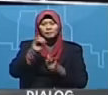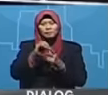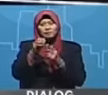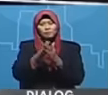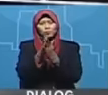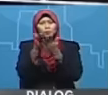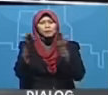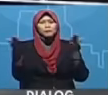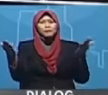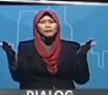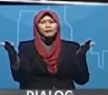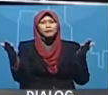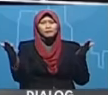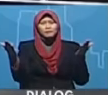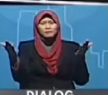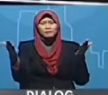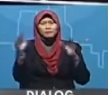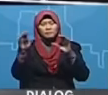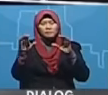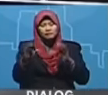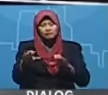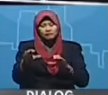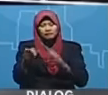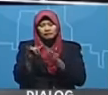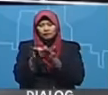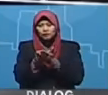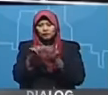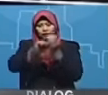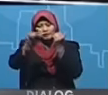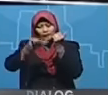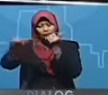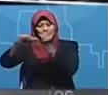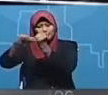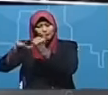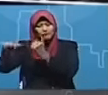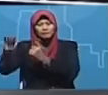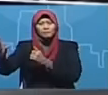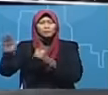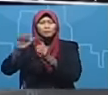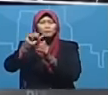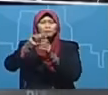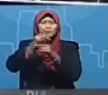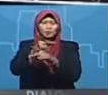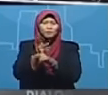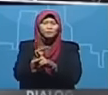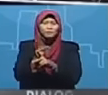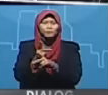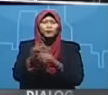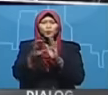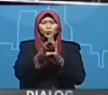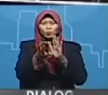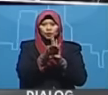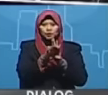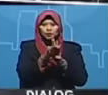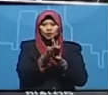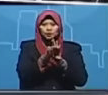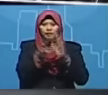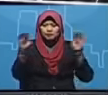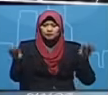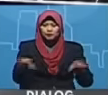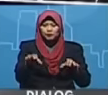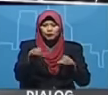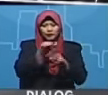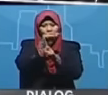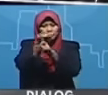khabar, kadang-kadang tu secara tidak langsung mereka ni mengiklankan produk mereka. Hmm. Contohnya mereka ni melaksanakan